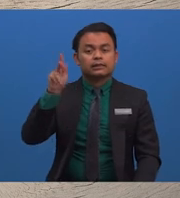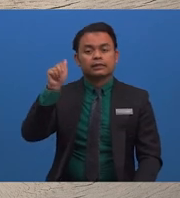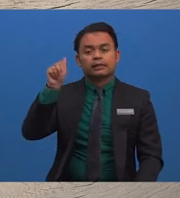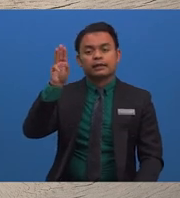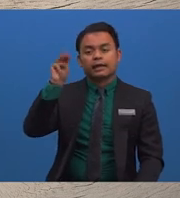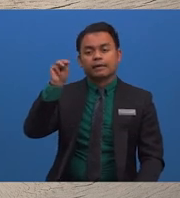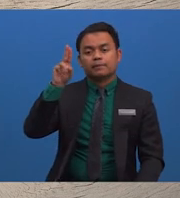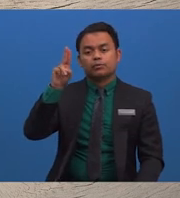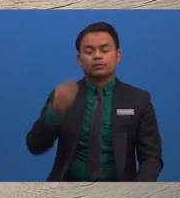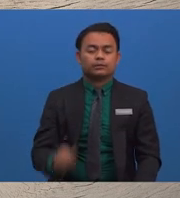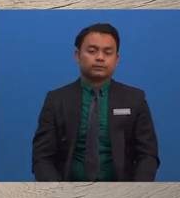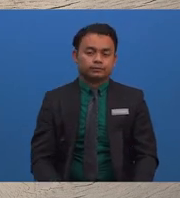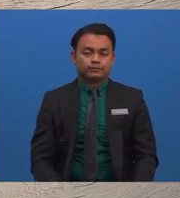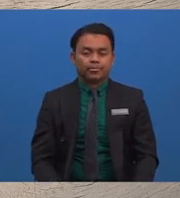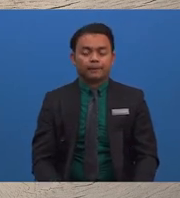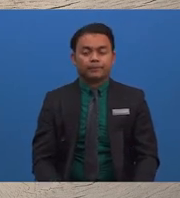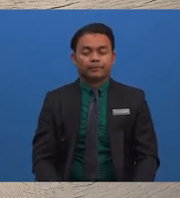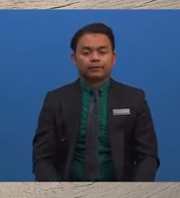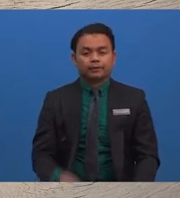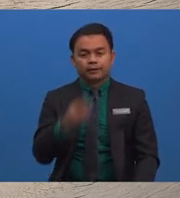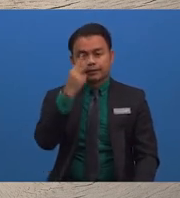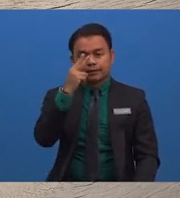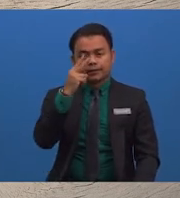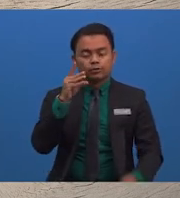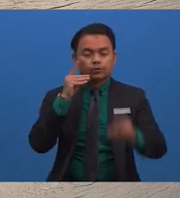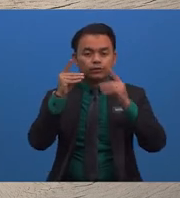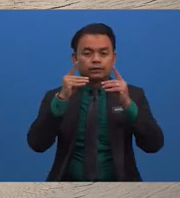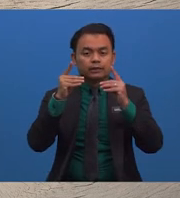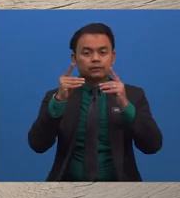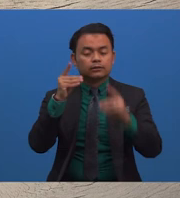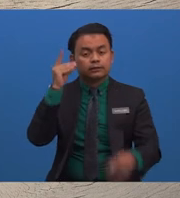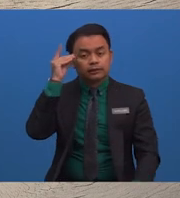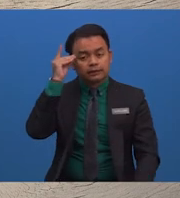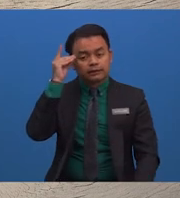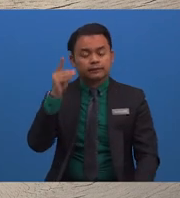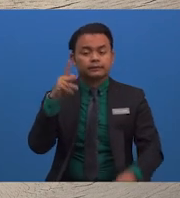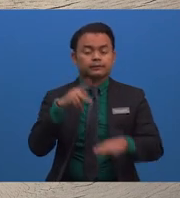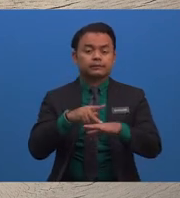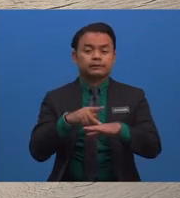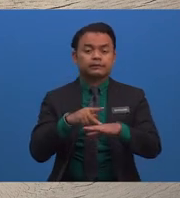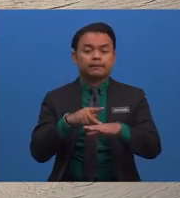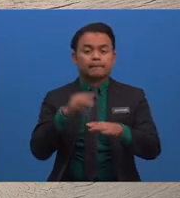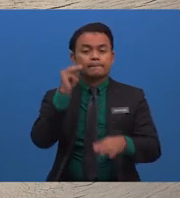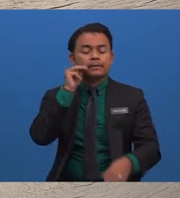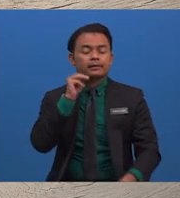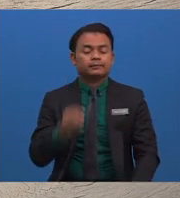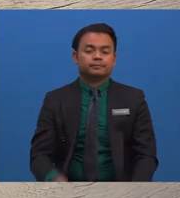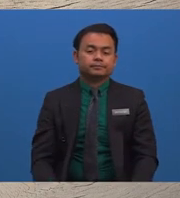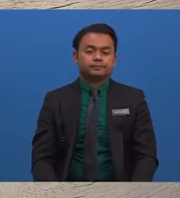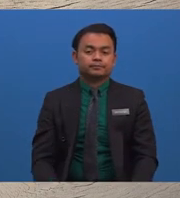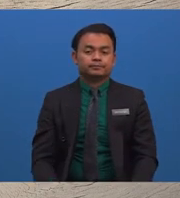teliti dialog satu dan dialog dua yang diucapkan oleh Dani kepada Mira. Dialog